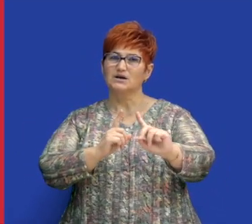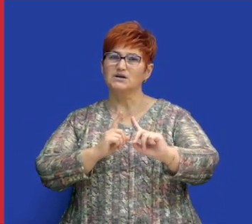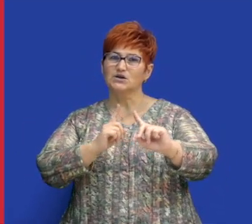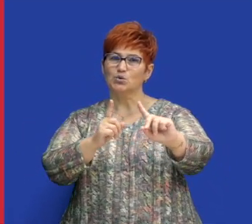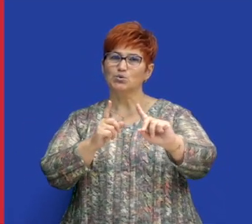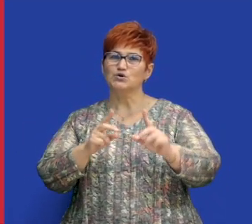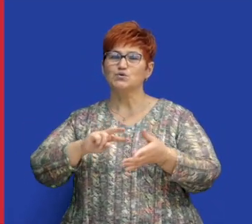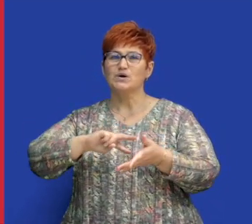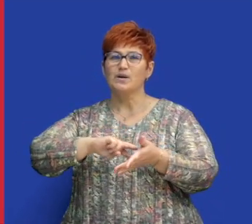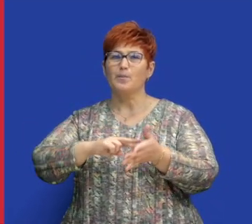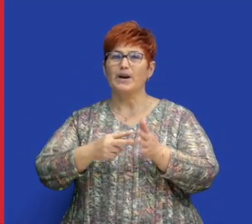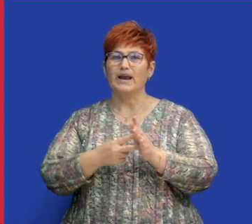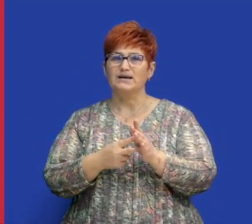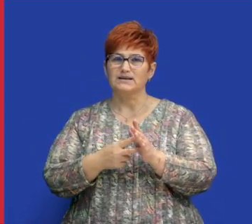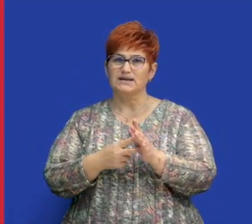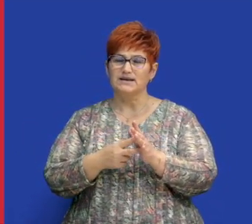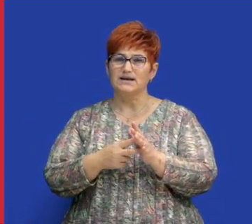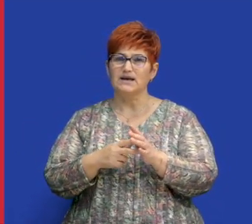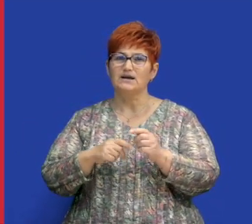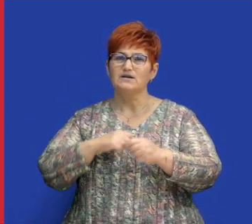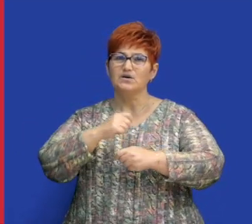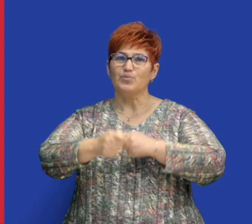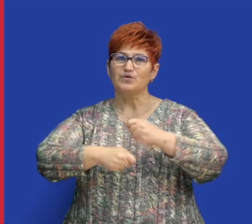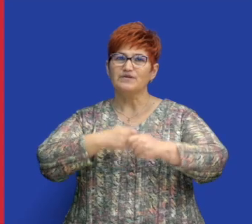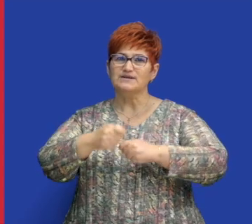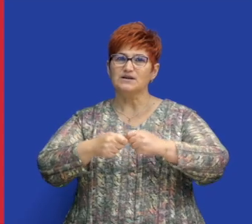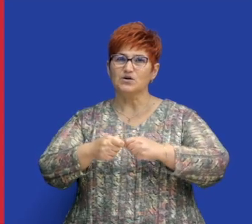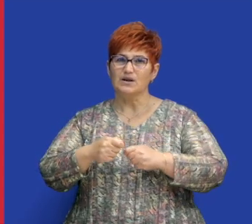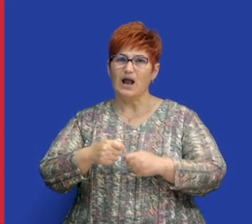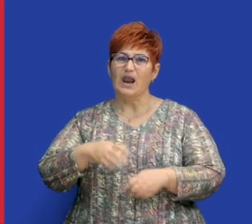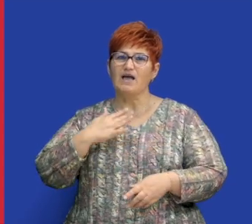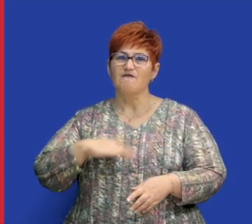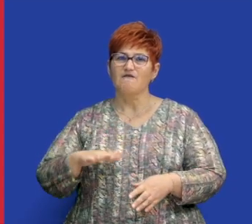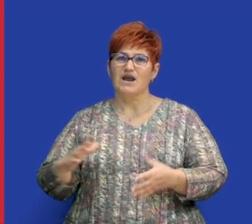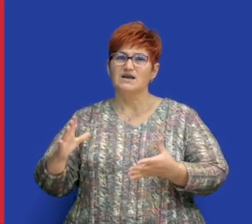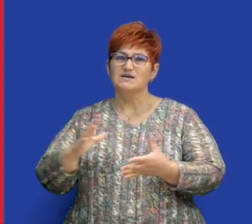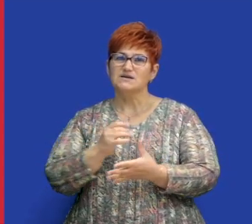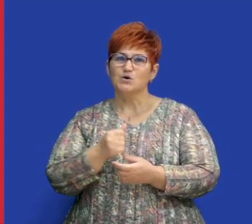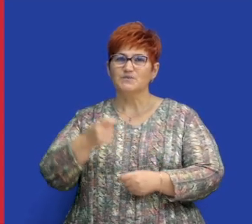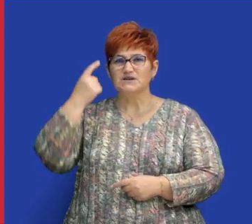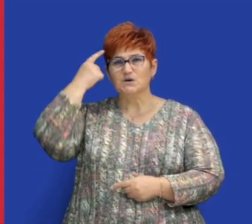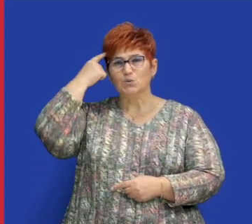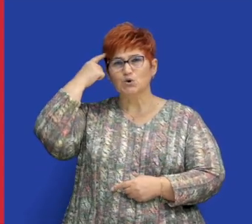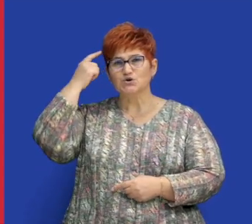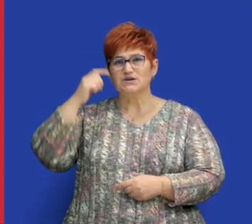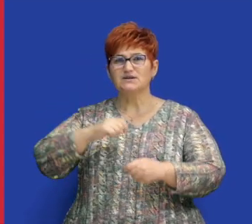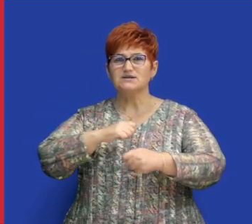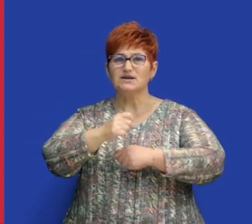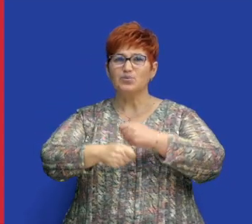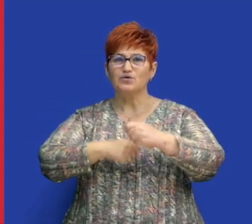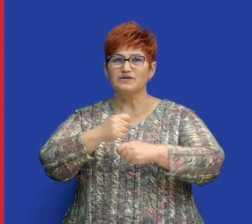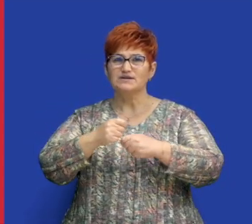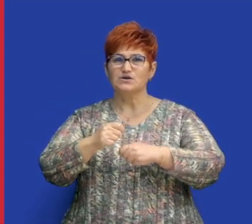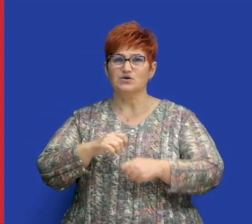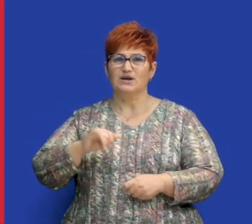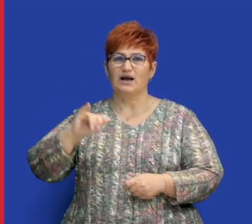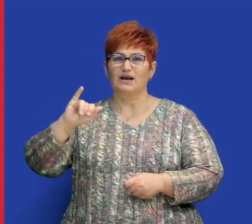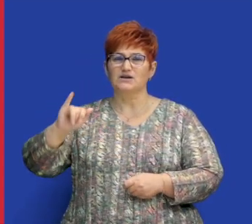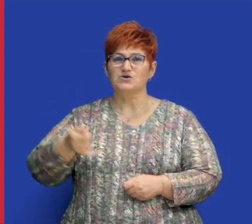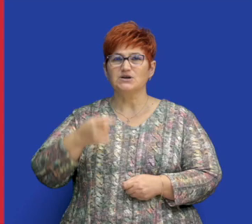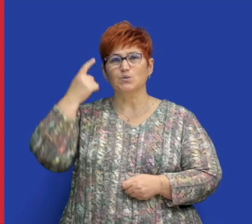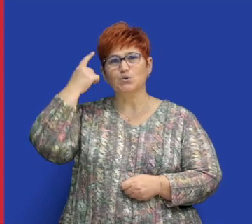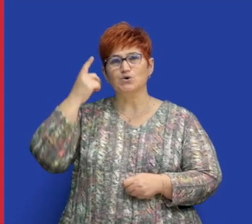a változatossága nem túl jellemző. A különböző párlatok jellemzőek. Tömény alkoholt legfeljebb